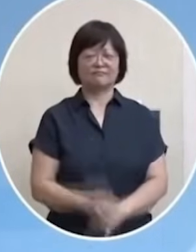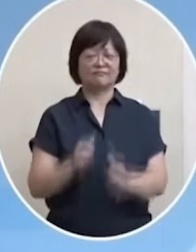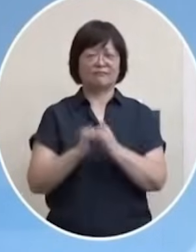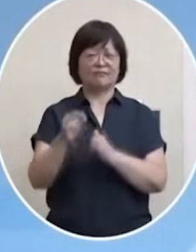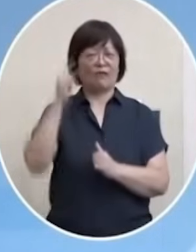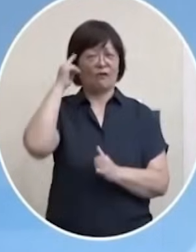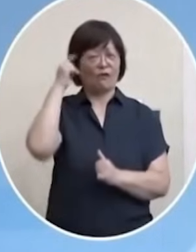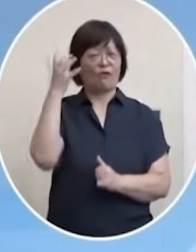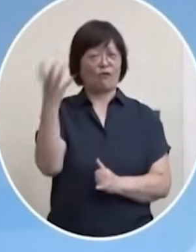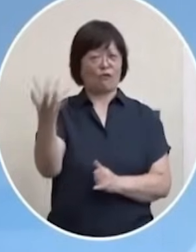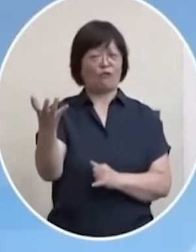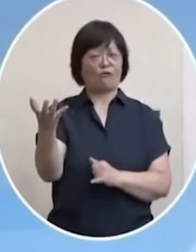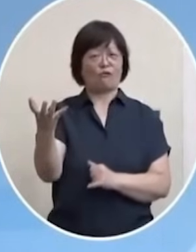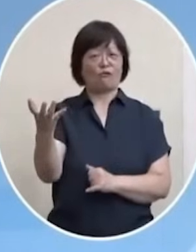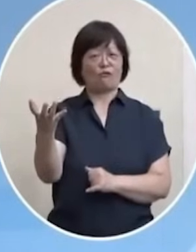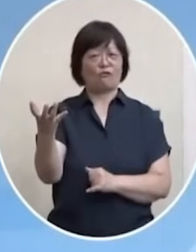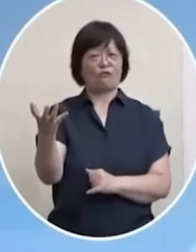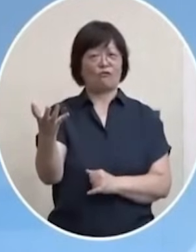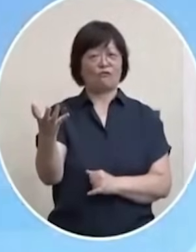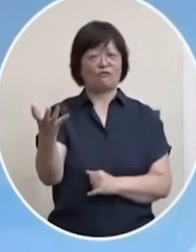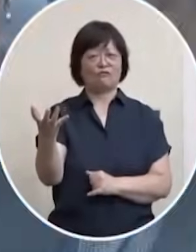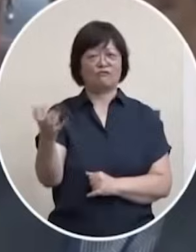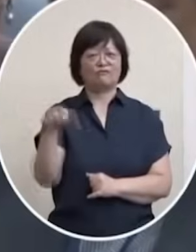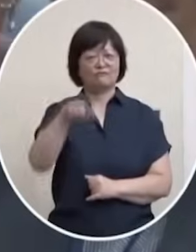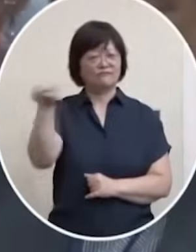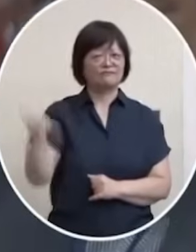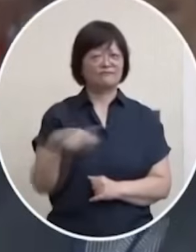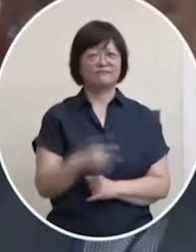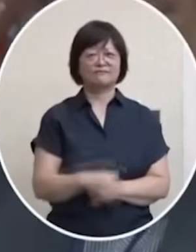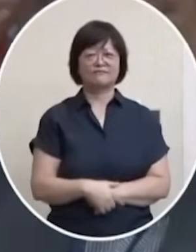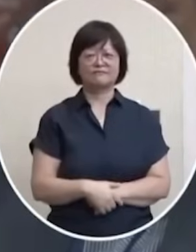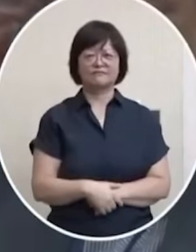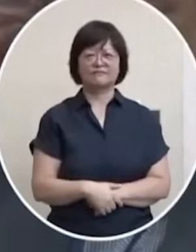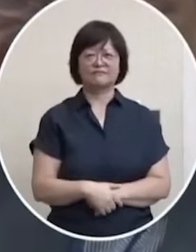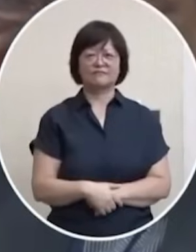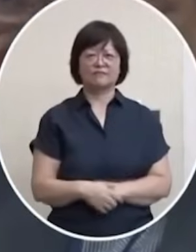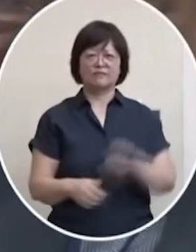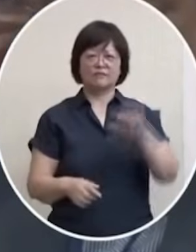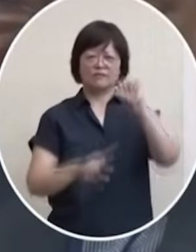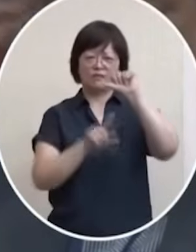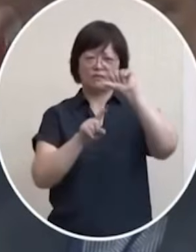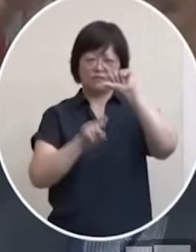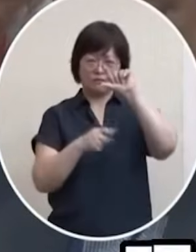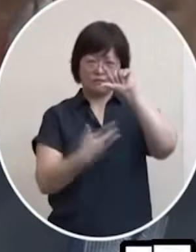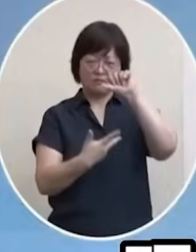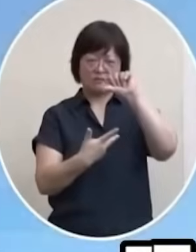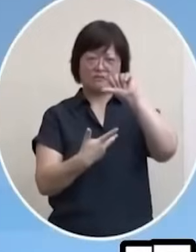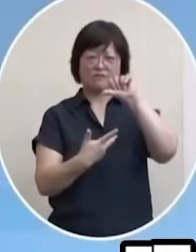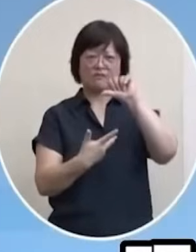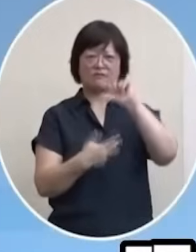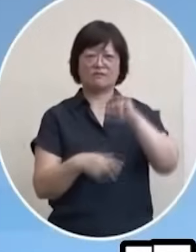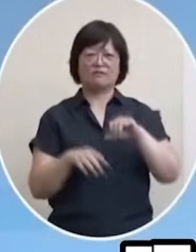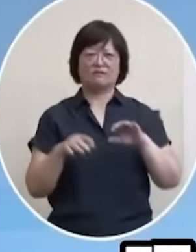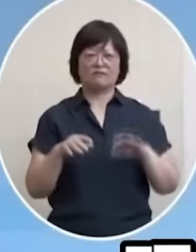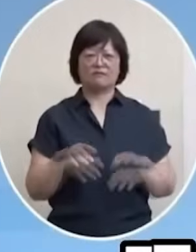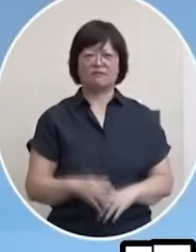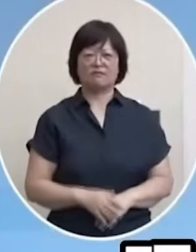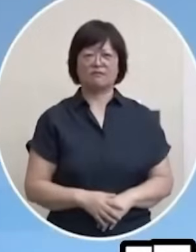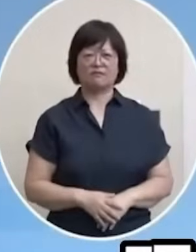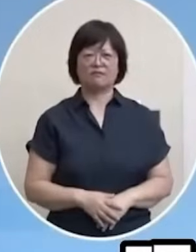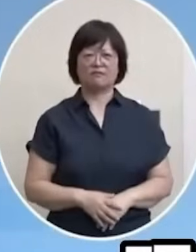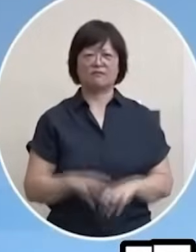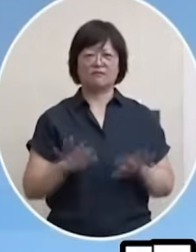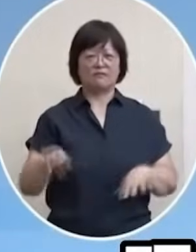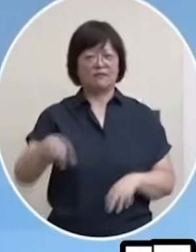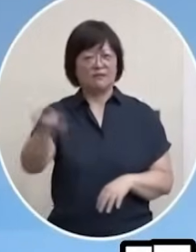呢，就是说在这个五一七的时候啊，主流民意现在目前是要